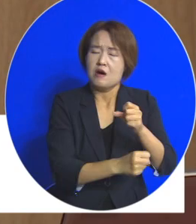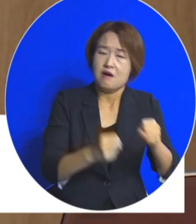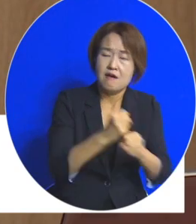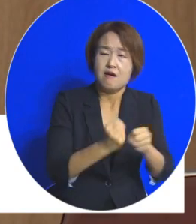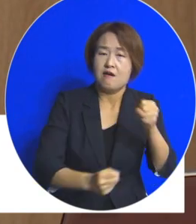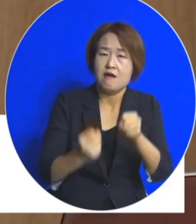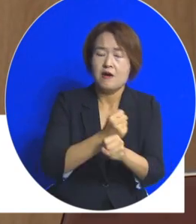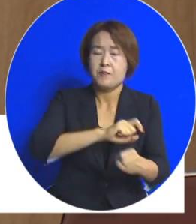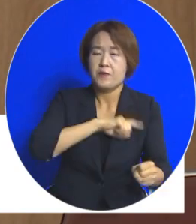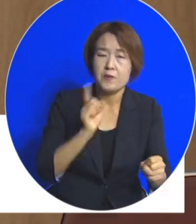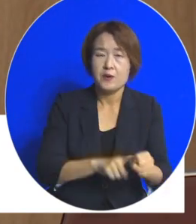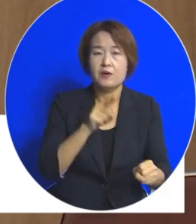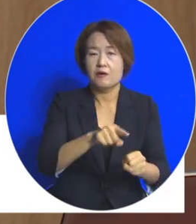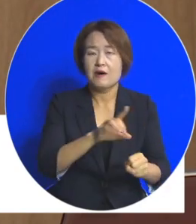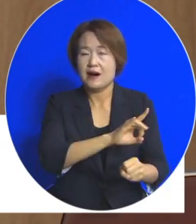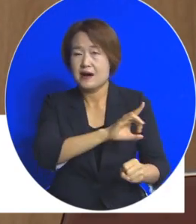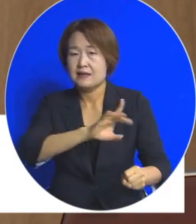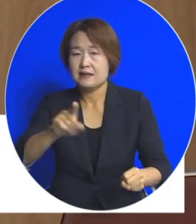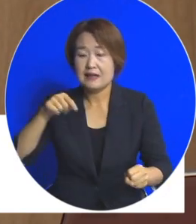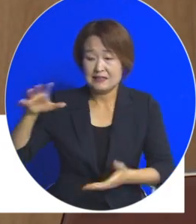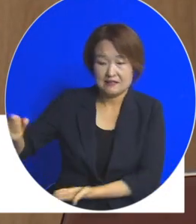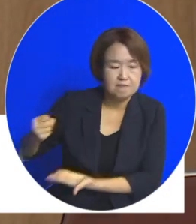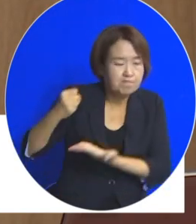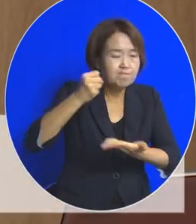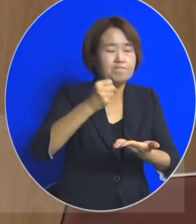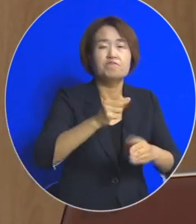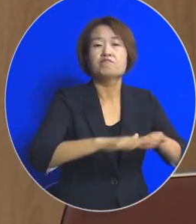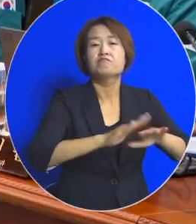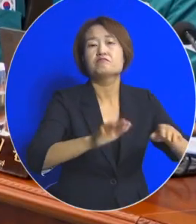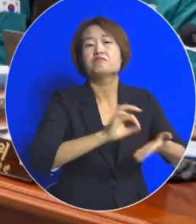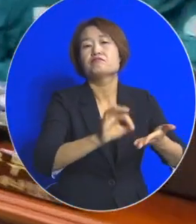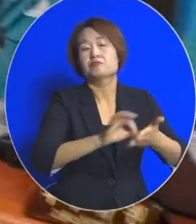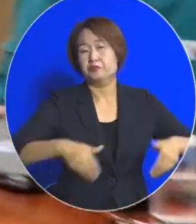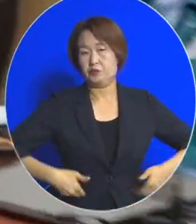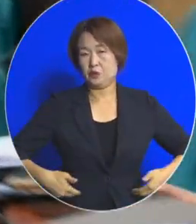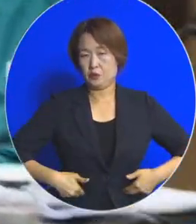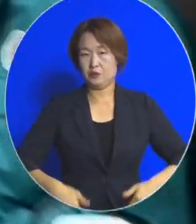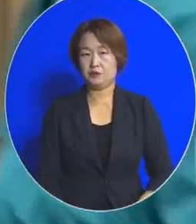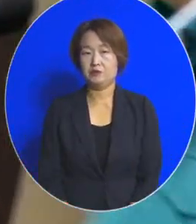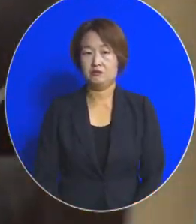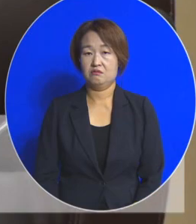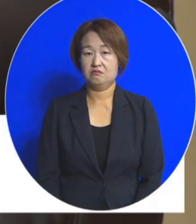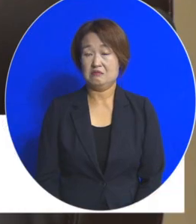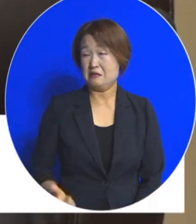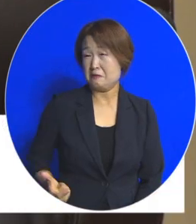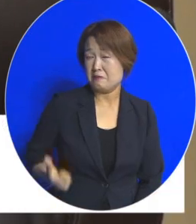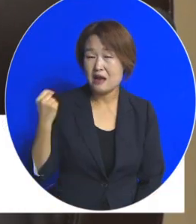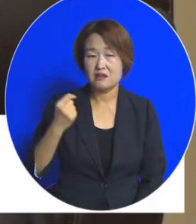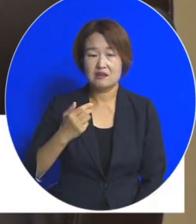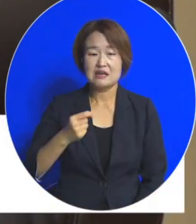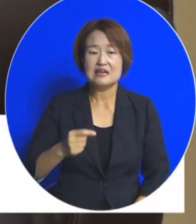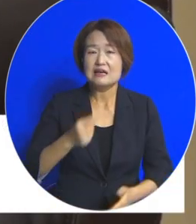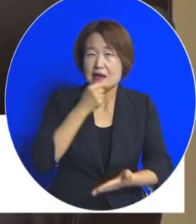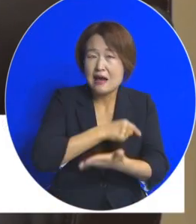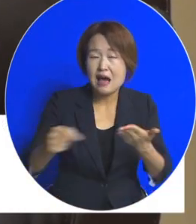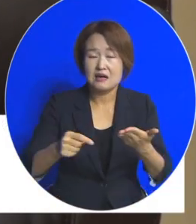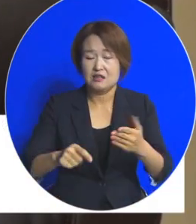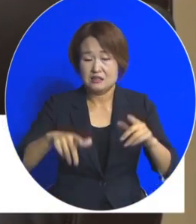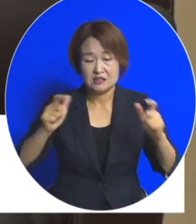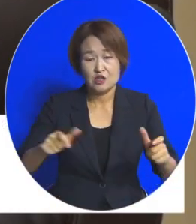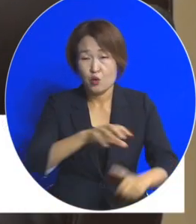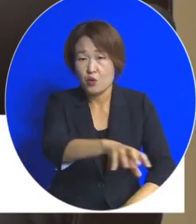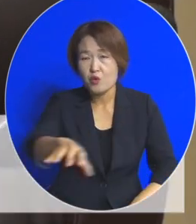피해 보전에 재정을 투입해야 됩니다 가능한 빠른 시일 내 특별 재난지역 선포를